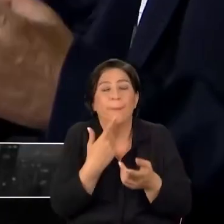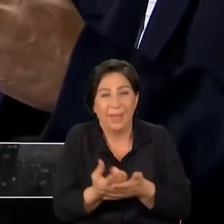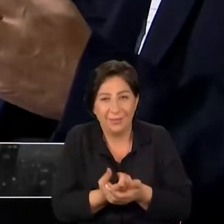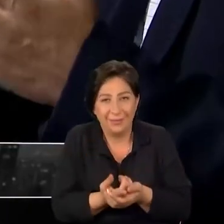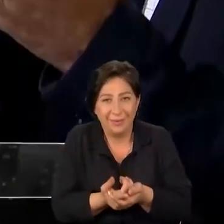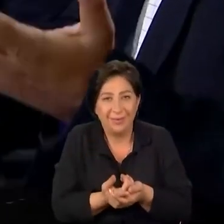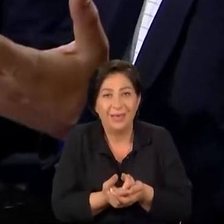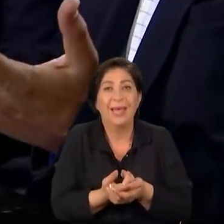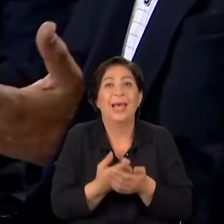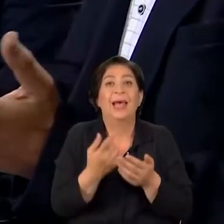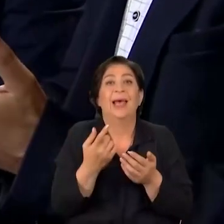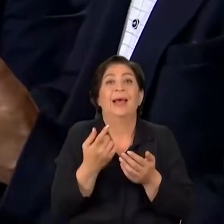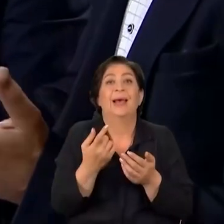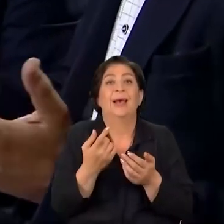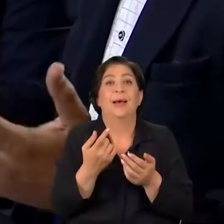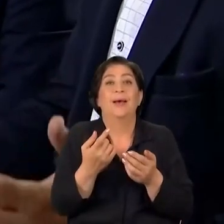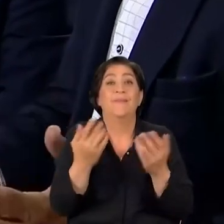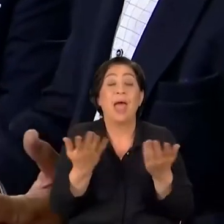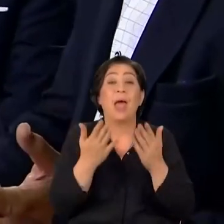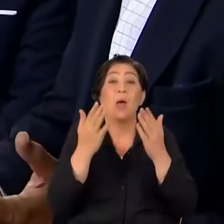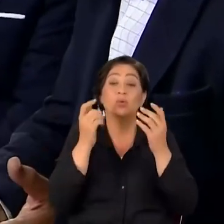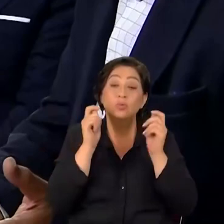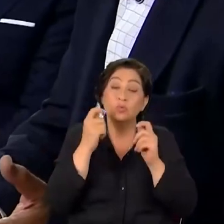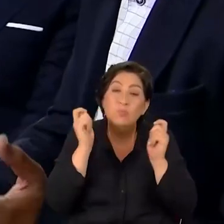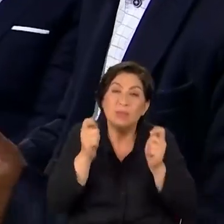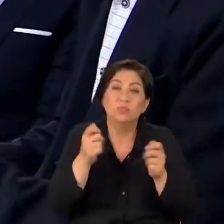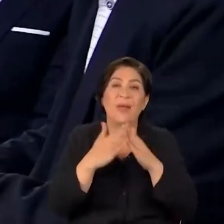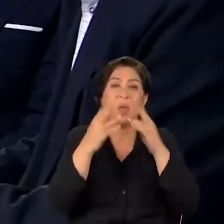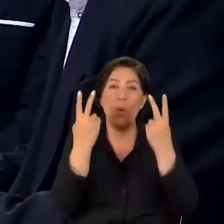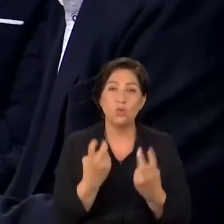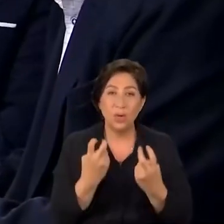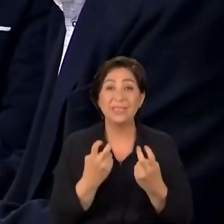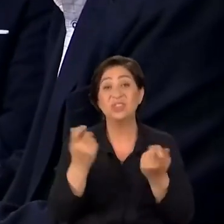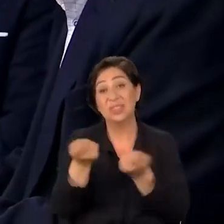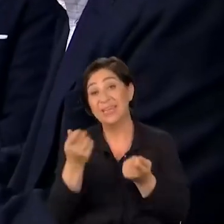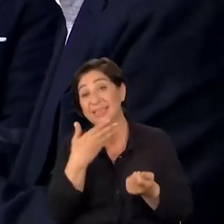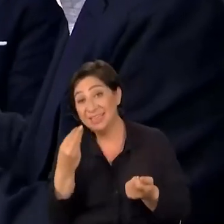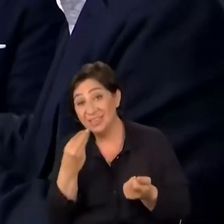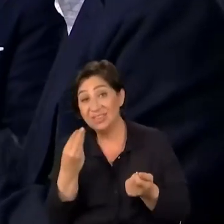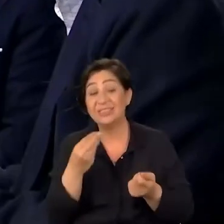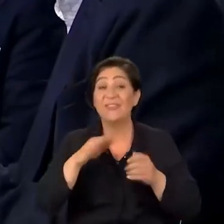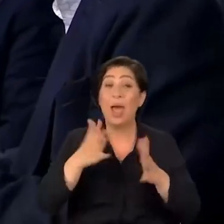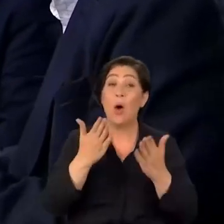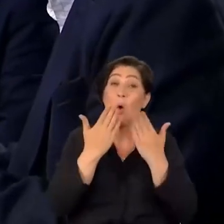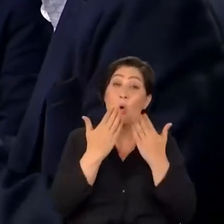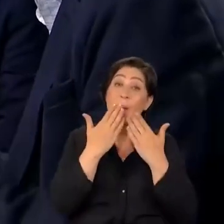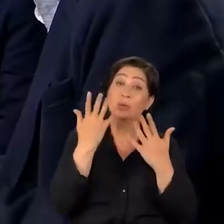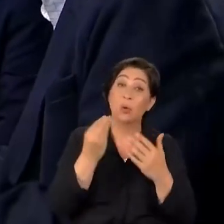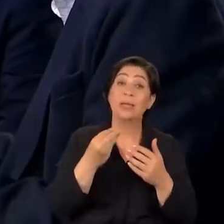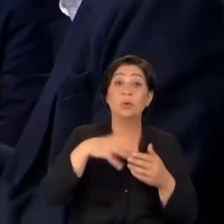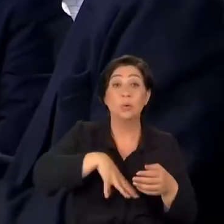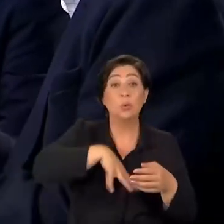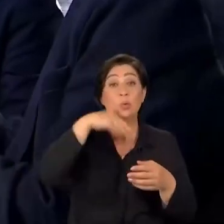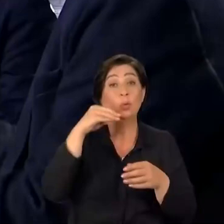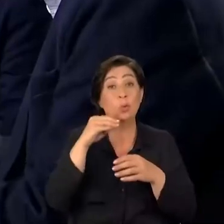Şimdi dolayısıyla oturan ya da zorunlu olarak oturan genç ile çalışan gencin ya da okumakta olan gencin ruh